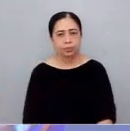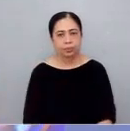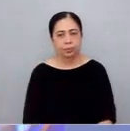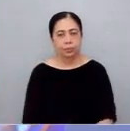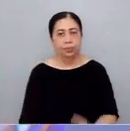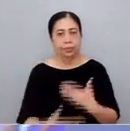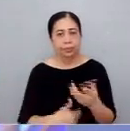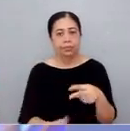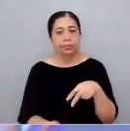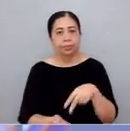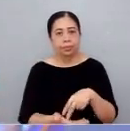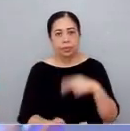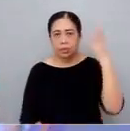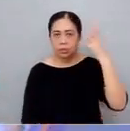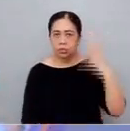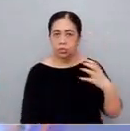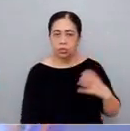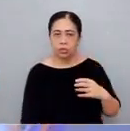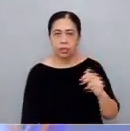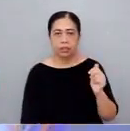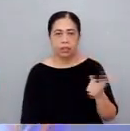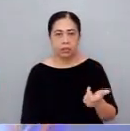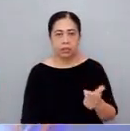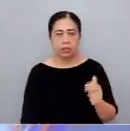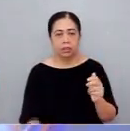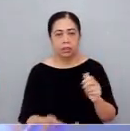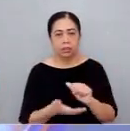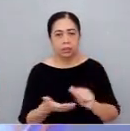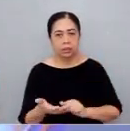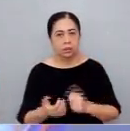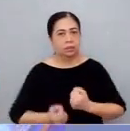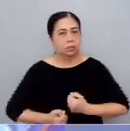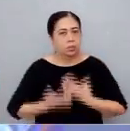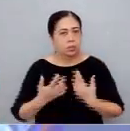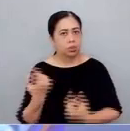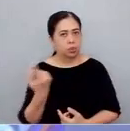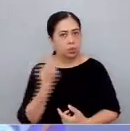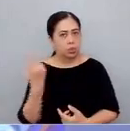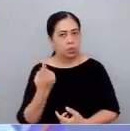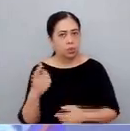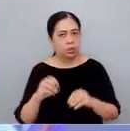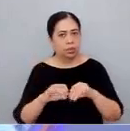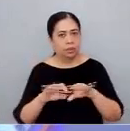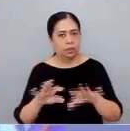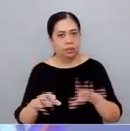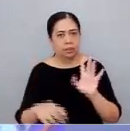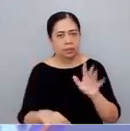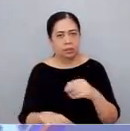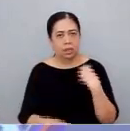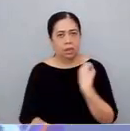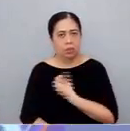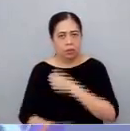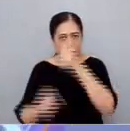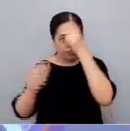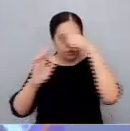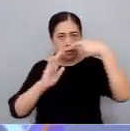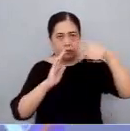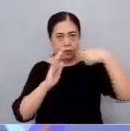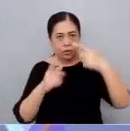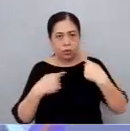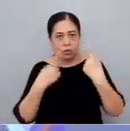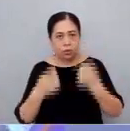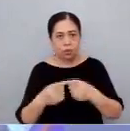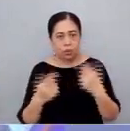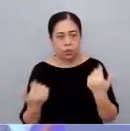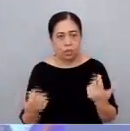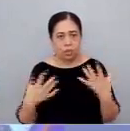Nanindigan naman ang drag artist na si Pura Luca Vega na art expression lamang ang nag-viral niyang Ama Namin video habang suot ang drag